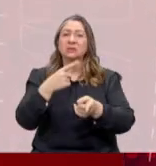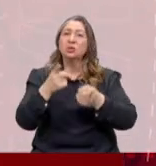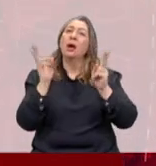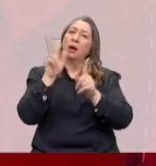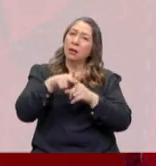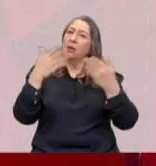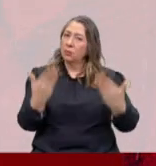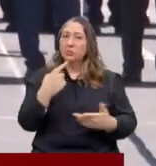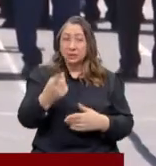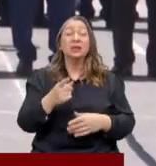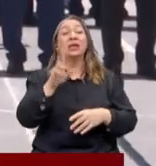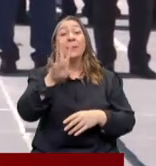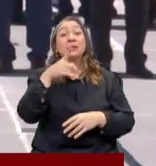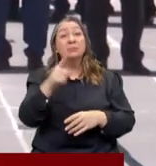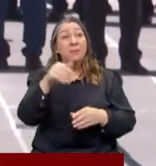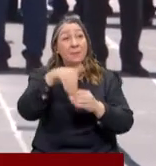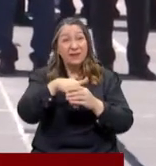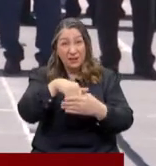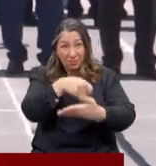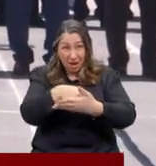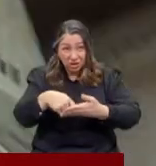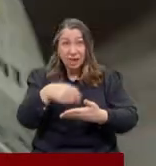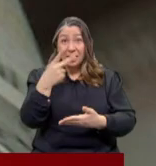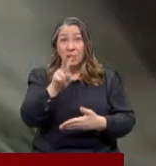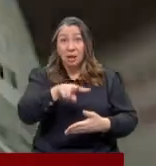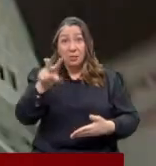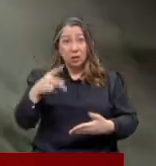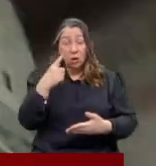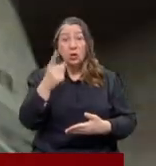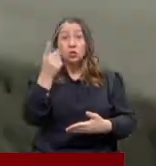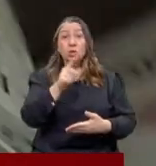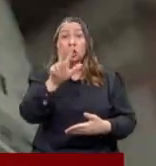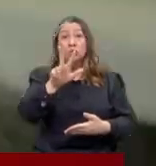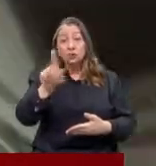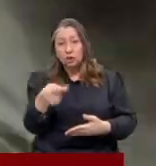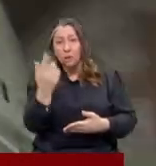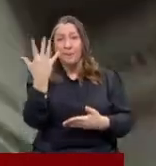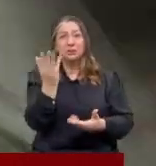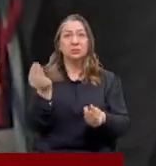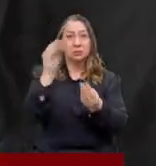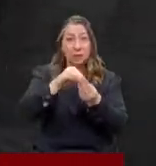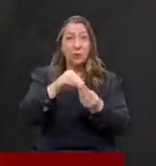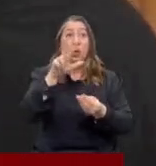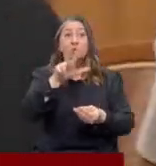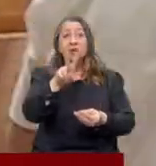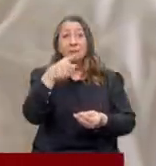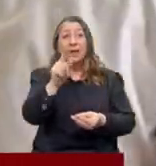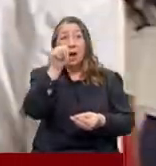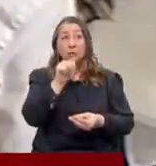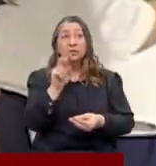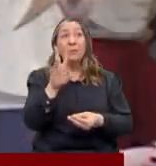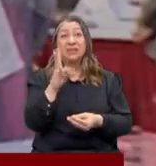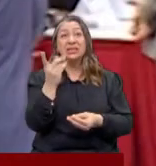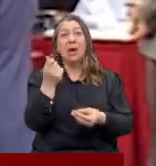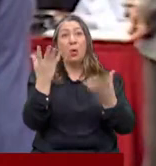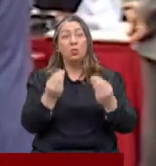buna katılırız. 25 bin lira olan milletvekili maaşı 2022'de %30,5 artışla 32.625